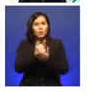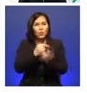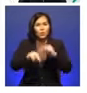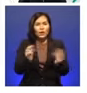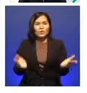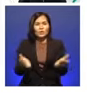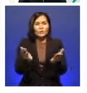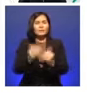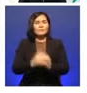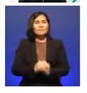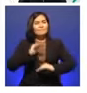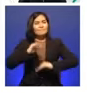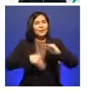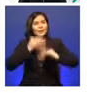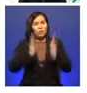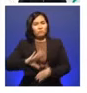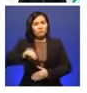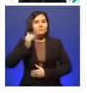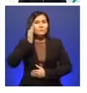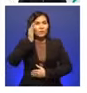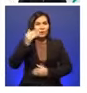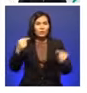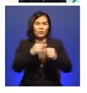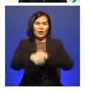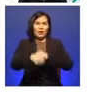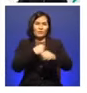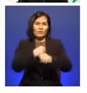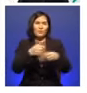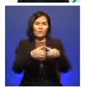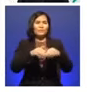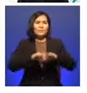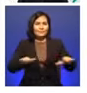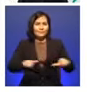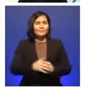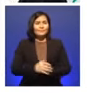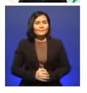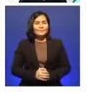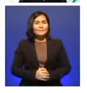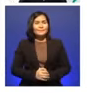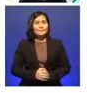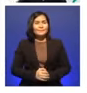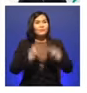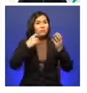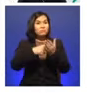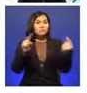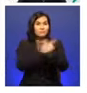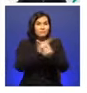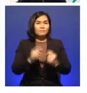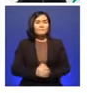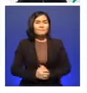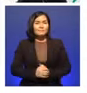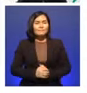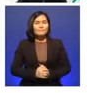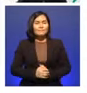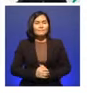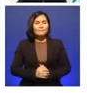ให้ความสำคัญในการพัฒนาทรัพยากรมนุษย์ในวัยเด็กนะครับเรื่องถัดไปนะครับเรื่องประกันสังคมนะครับประกันสังคมจาก